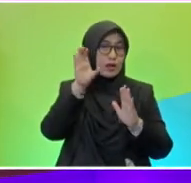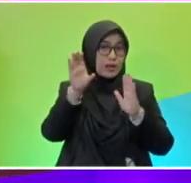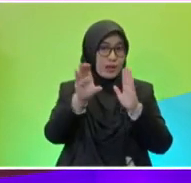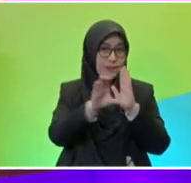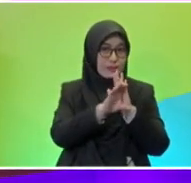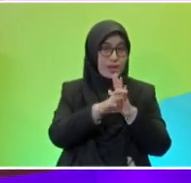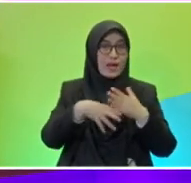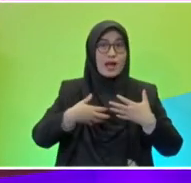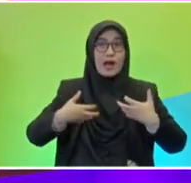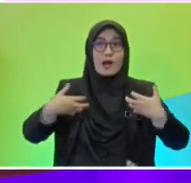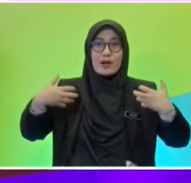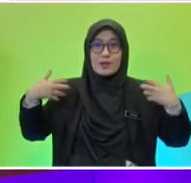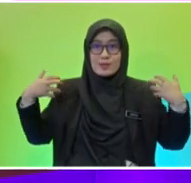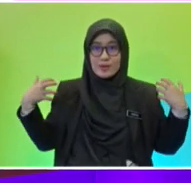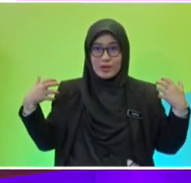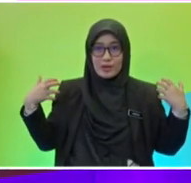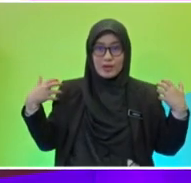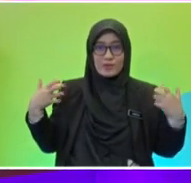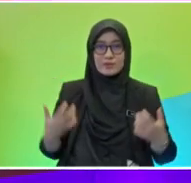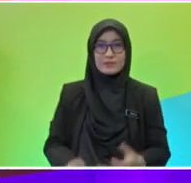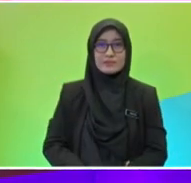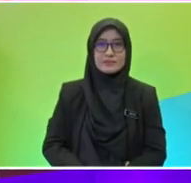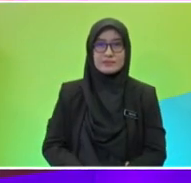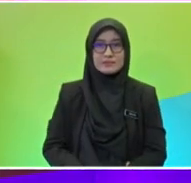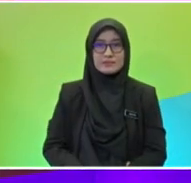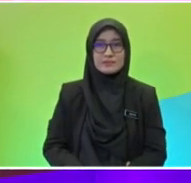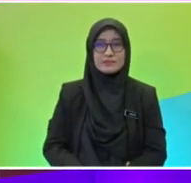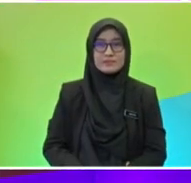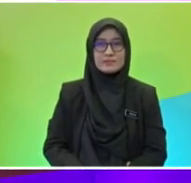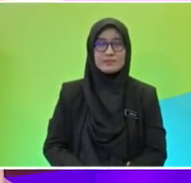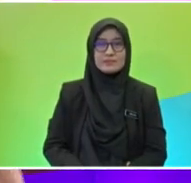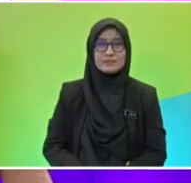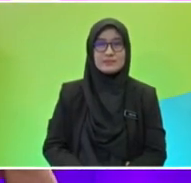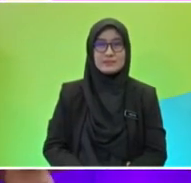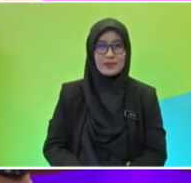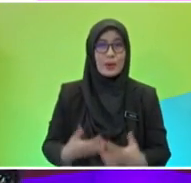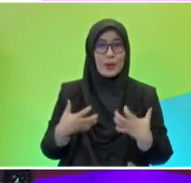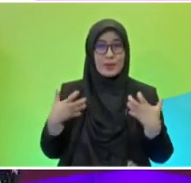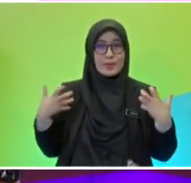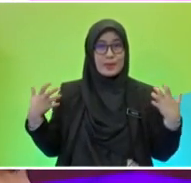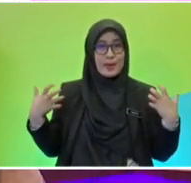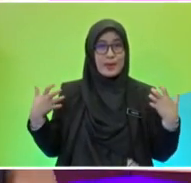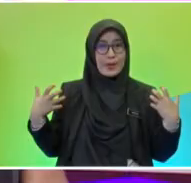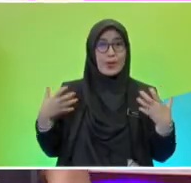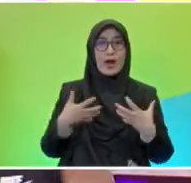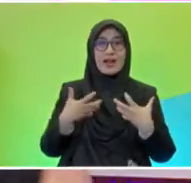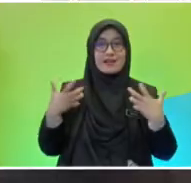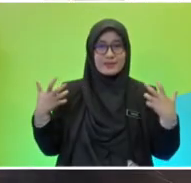untuk harimau. Harimau. Okey. Ya, nampak? Sama macam dekat kepala saya. Harimau. Baik, Apan. Ya.